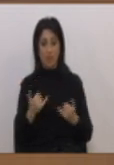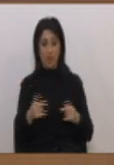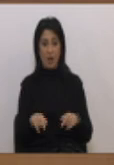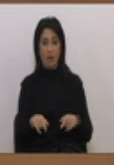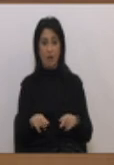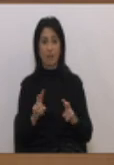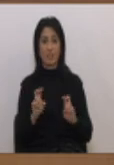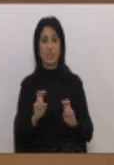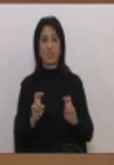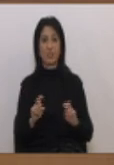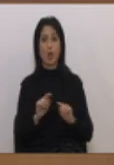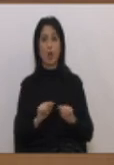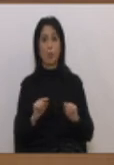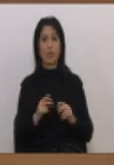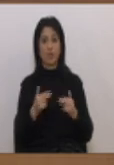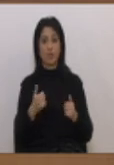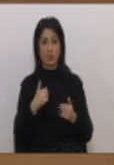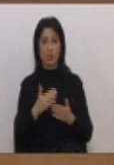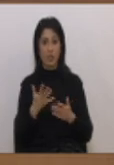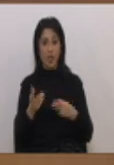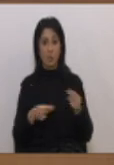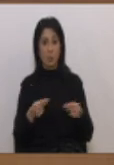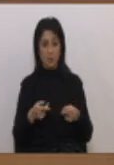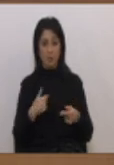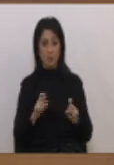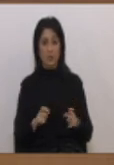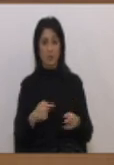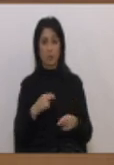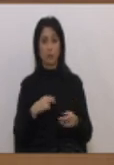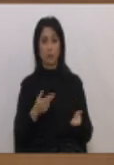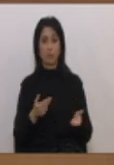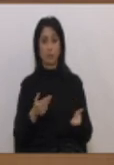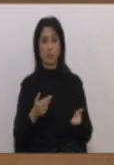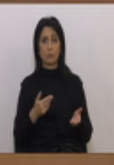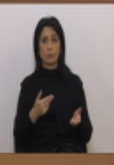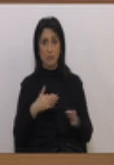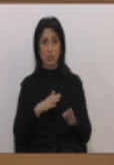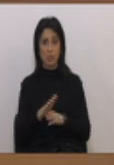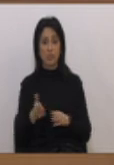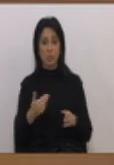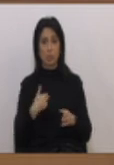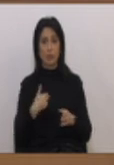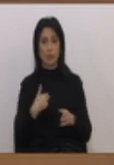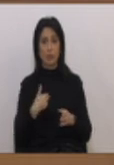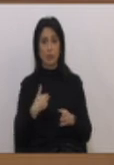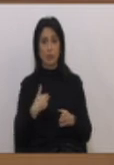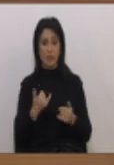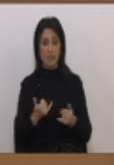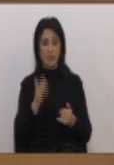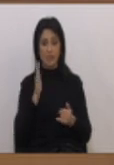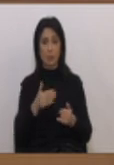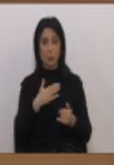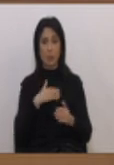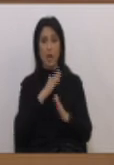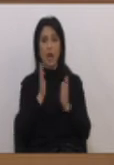ვინც ვხედავთ ოპოზიციდან, დიახ, ჩვენ ვართ ხელმომწერი ამ შეთანხმების და îi se tăcme barom. Șesrule boli, cât greșe guvernează,